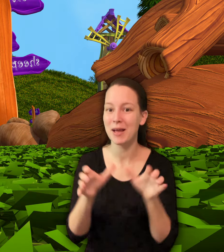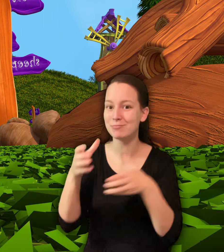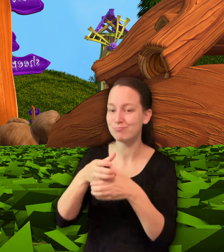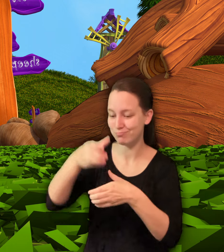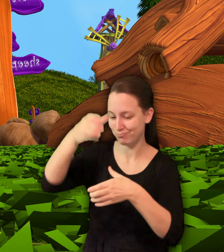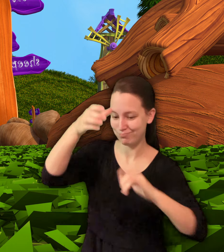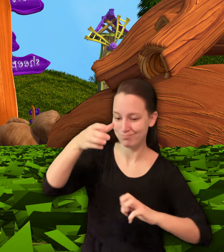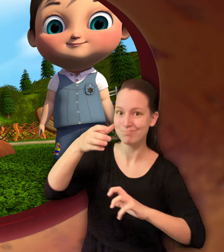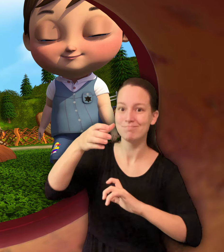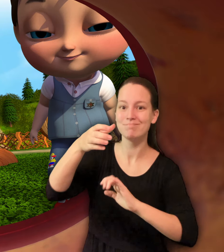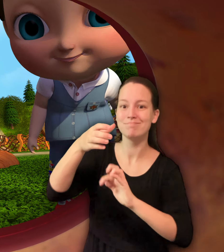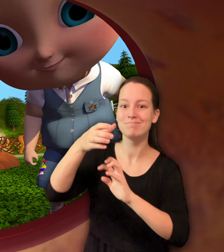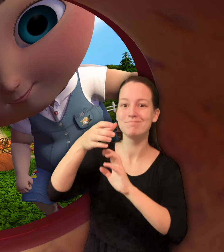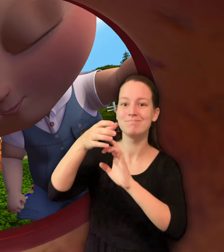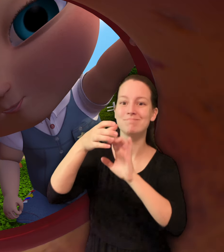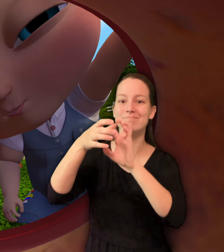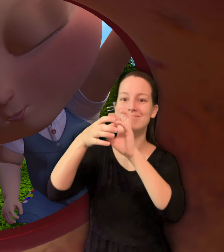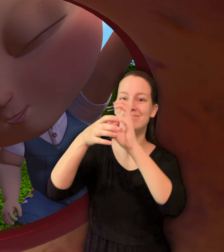た